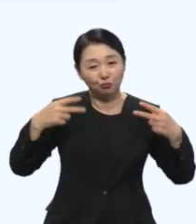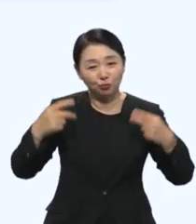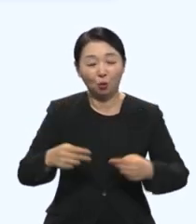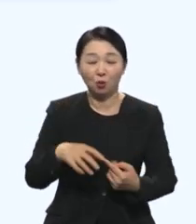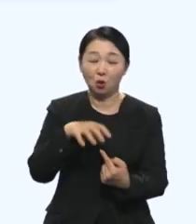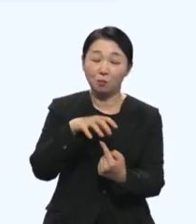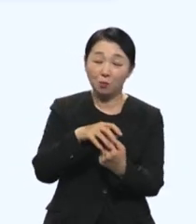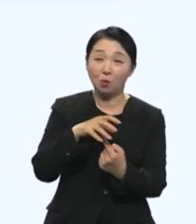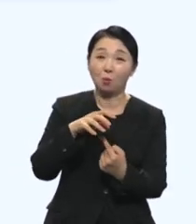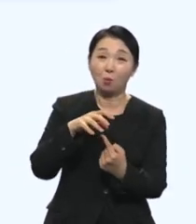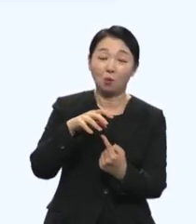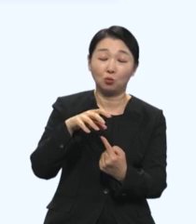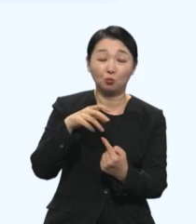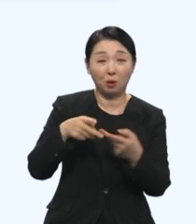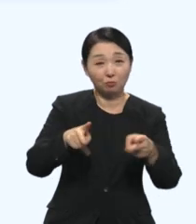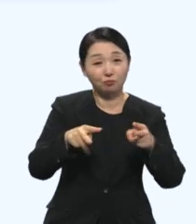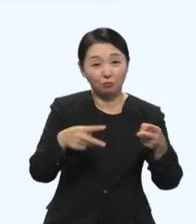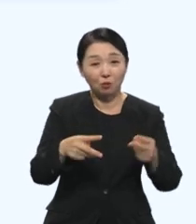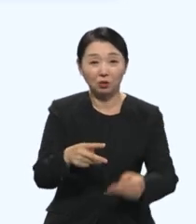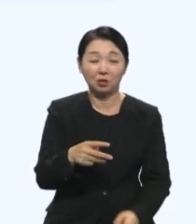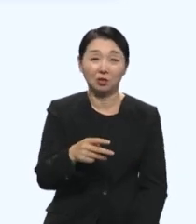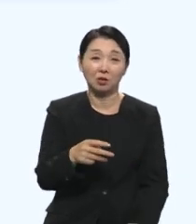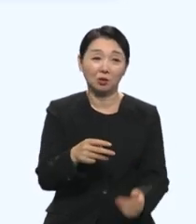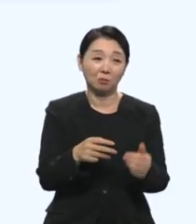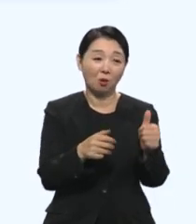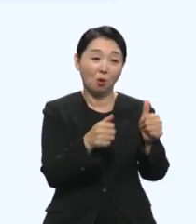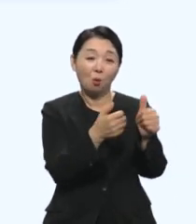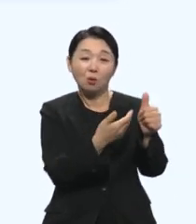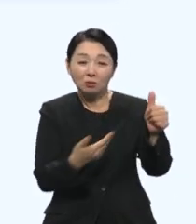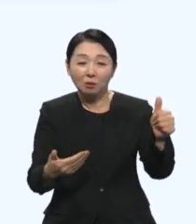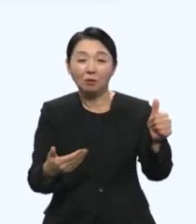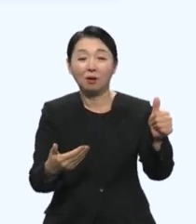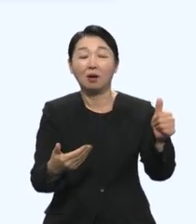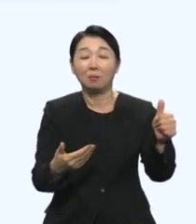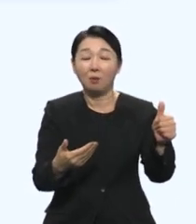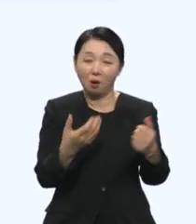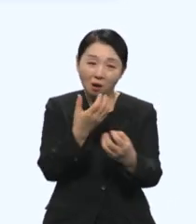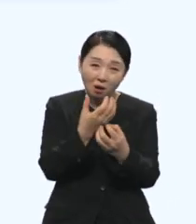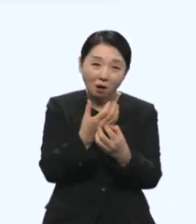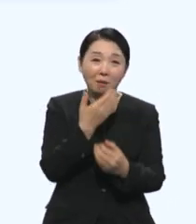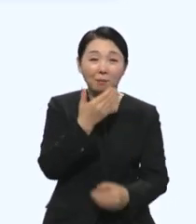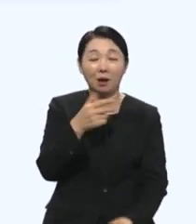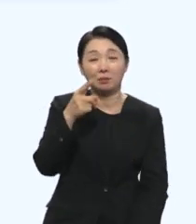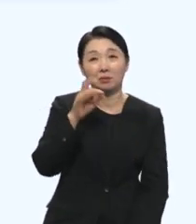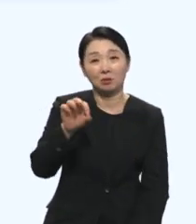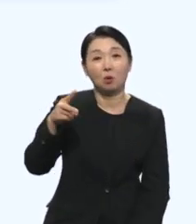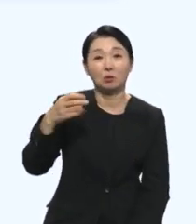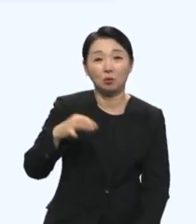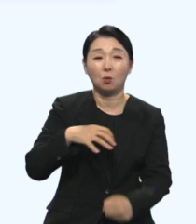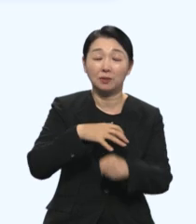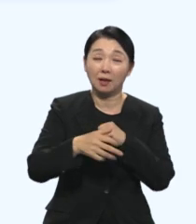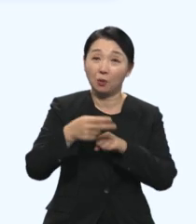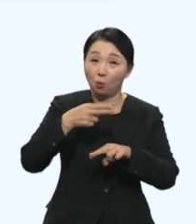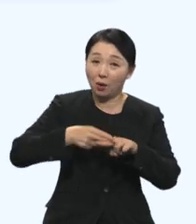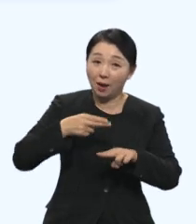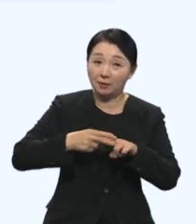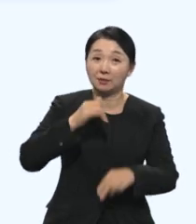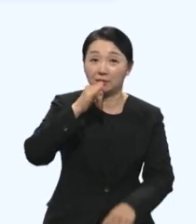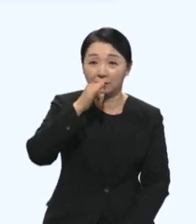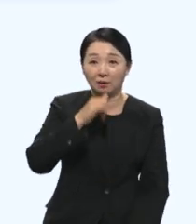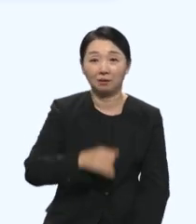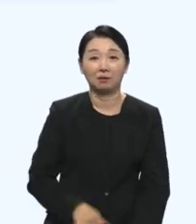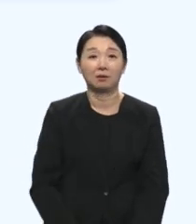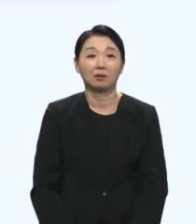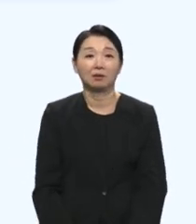표고버섯 뚝배기 불고기 홍천강 휴게소는 얼큰 황태 순두부 주물 솥밥 청송휴게소는 청송사과 돈까스 오수의